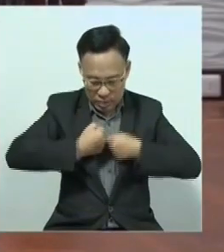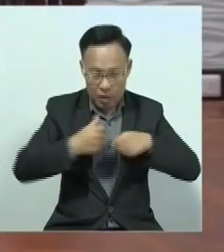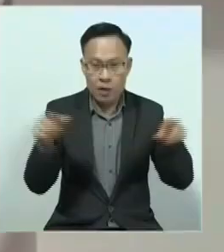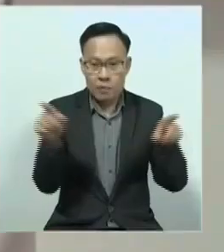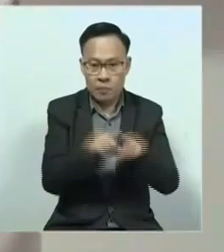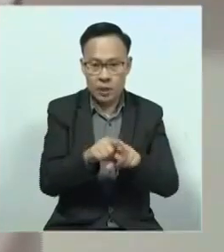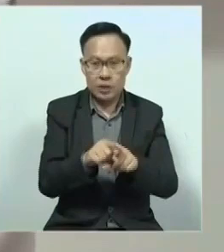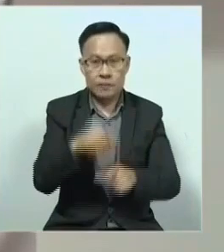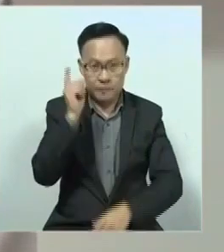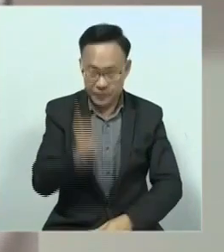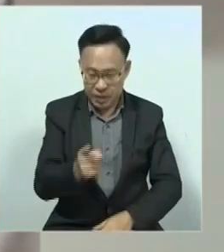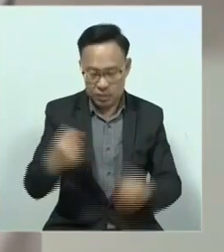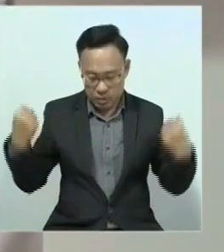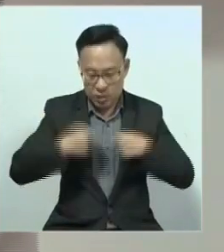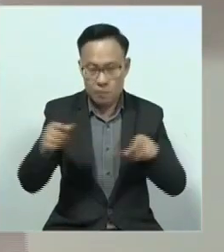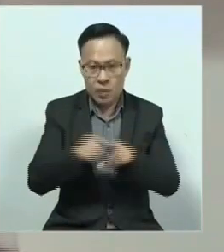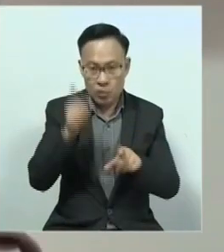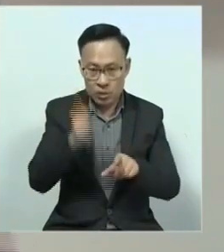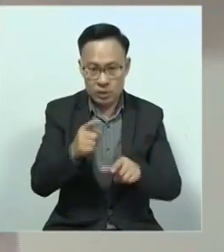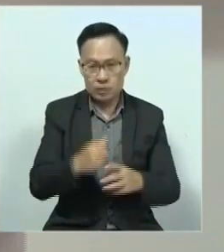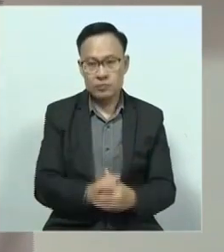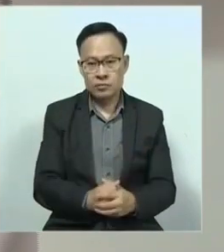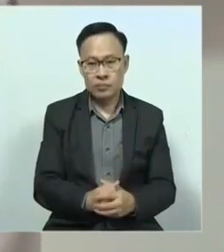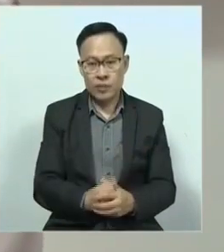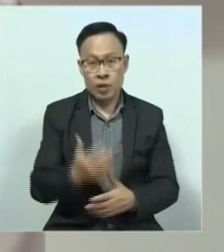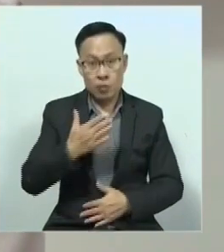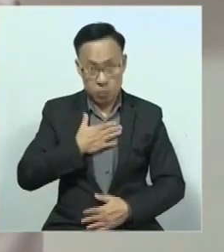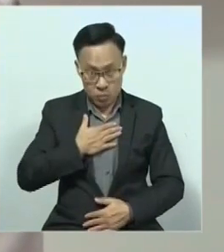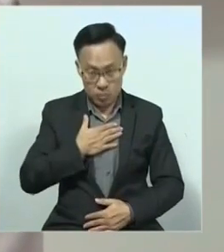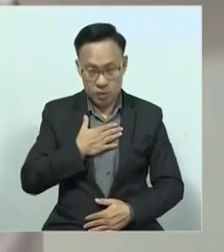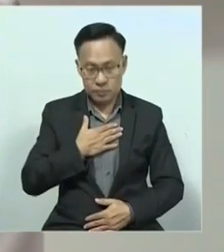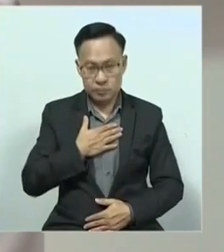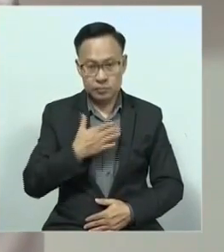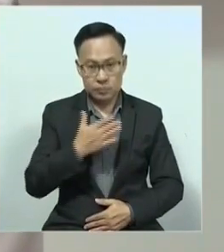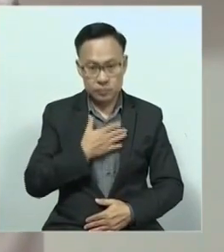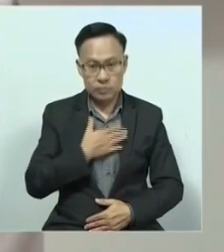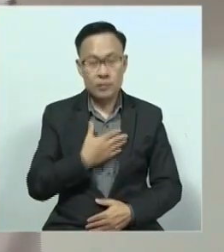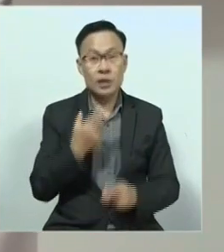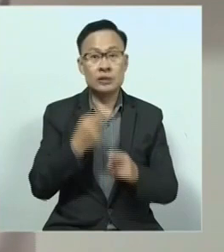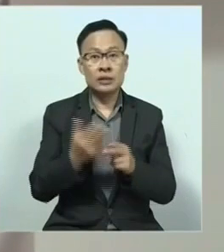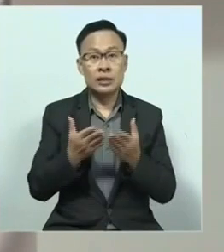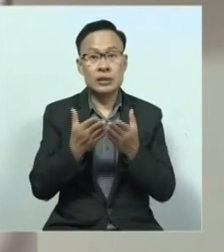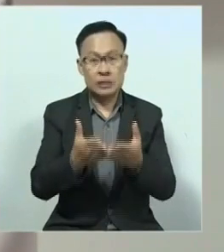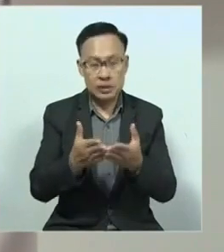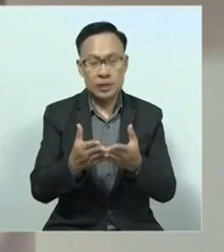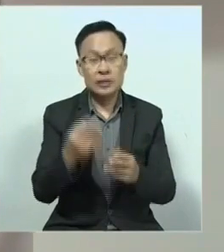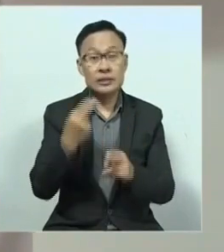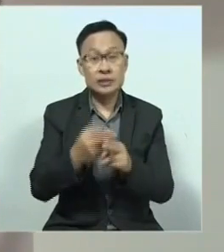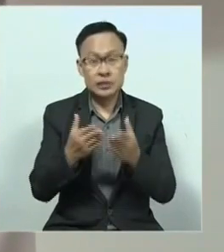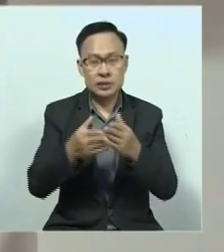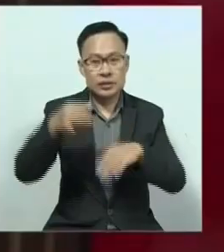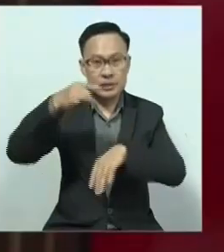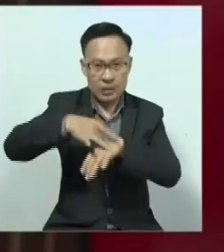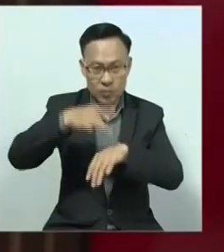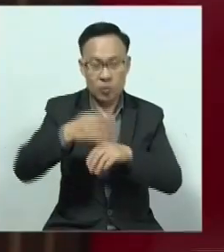ซ้อมด้วยไหมคะ ซ้อมด้วย ซ้อมด้วยนะคะ อ๋อลืมบอกไปผมลงเรือผมที่เรือแตงโมนะ ค่ะ ที่มันชื่อน่